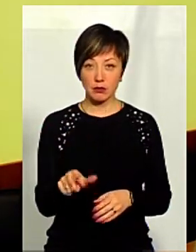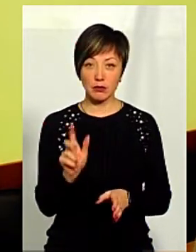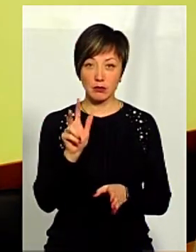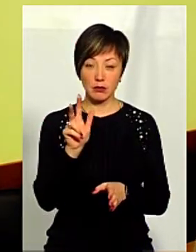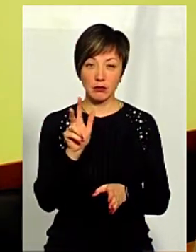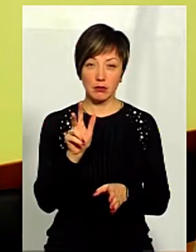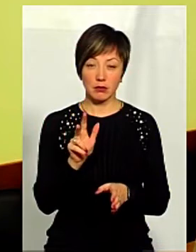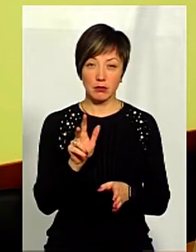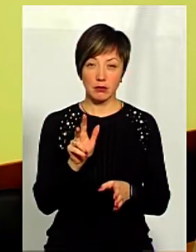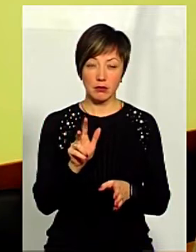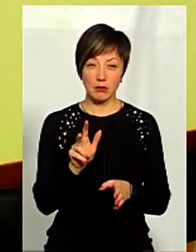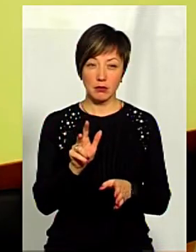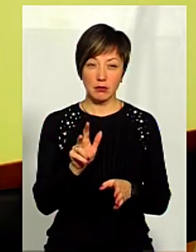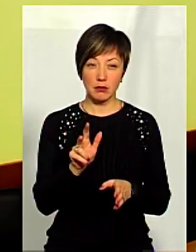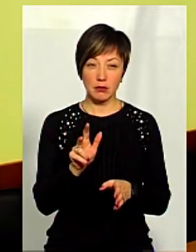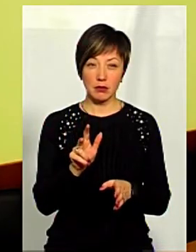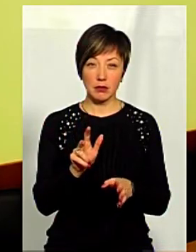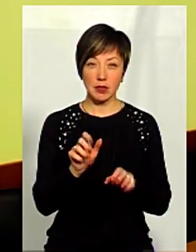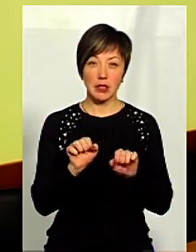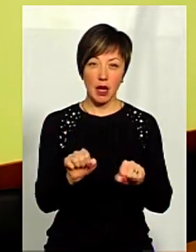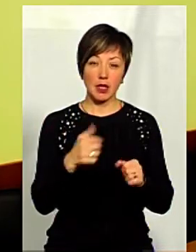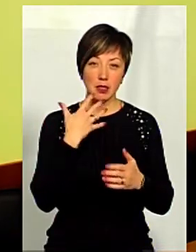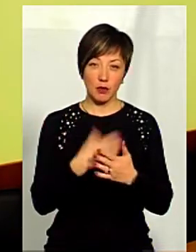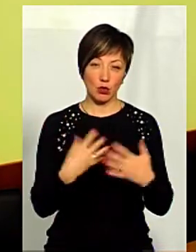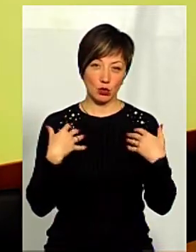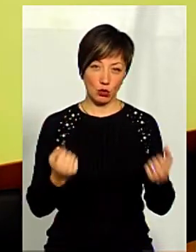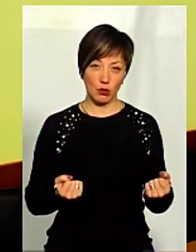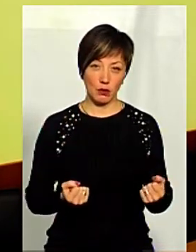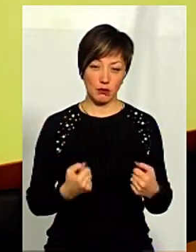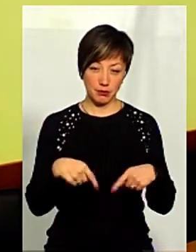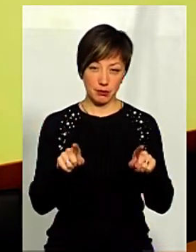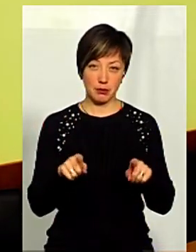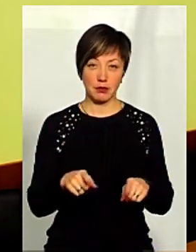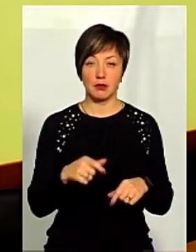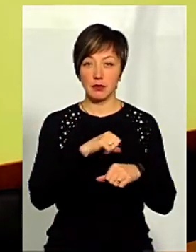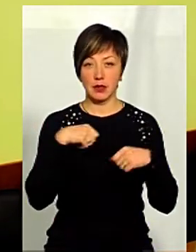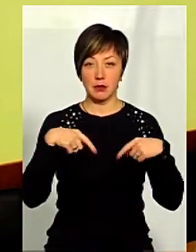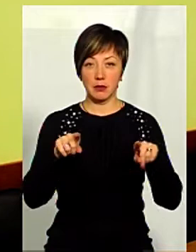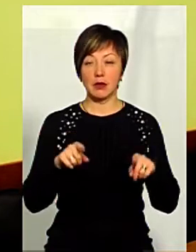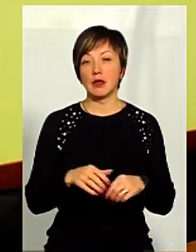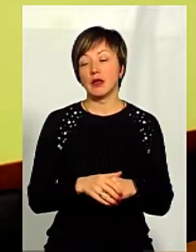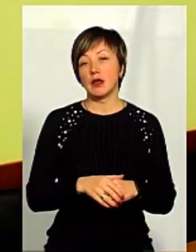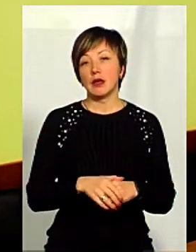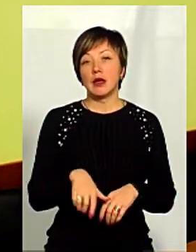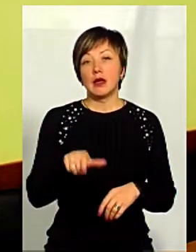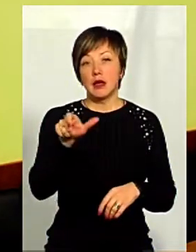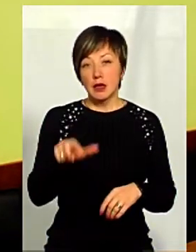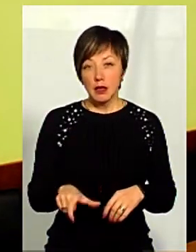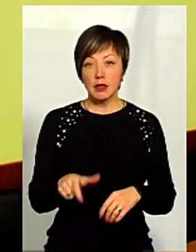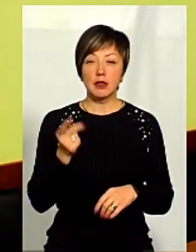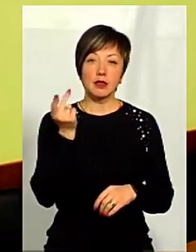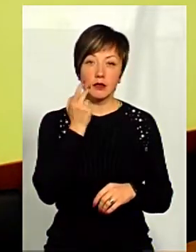покладено якби захист свого ж здоров'я. Завжди має право споживач у оператора